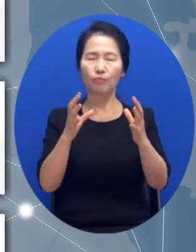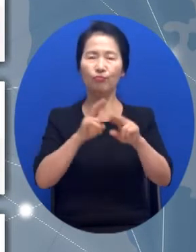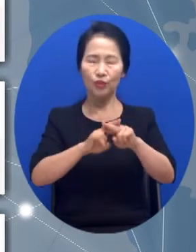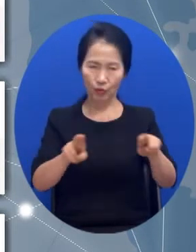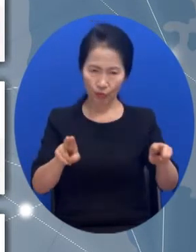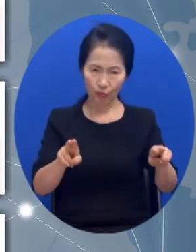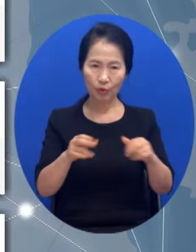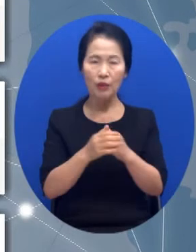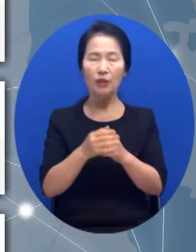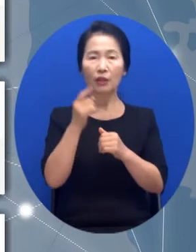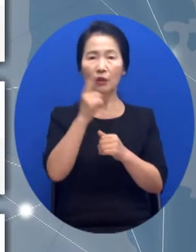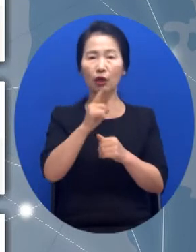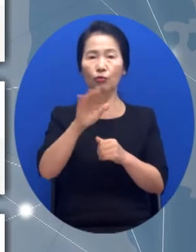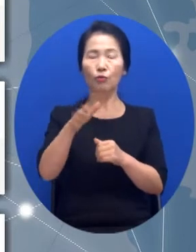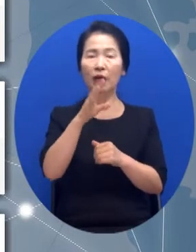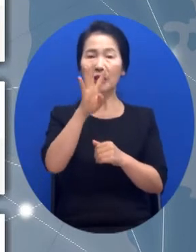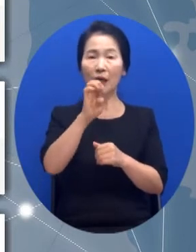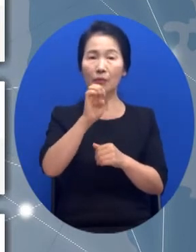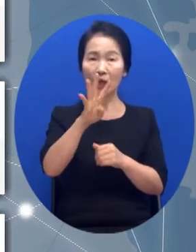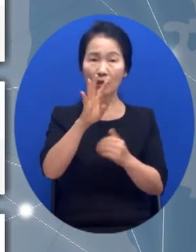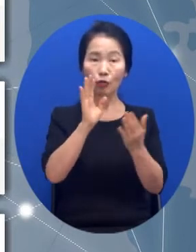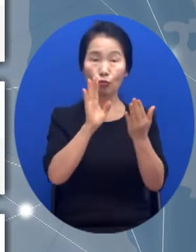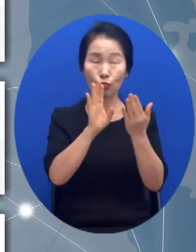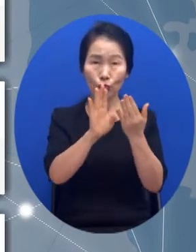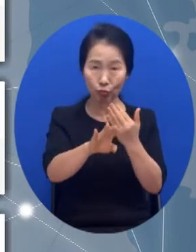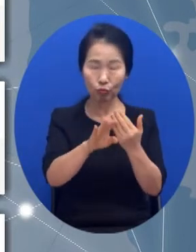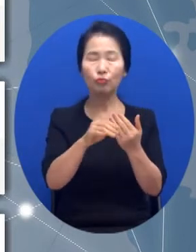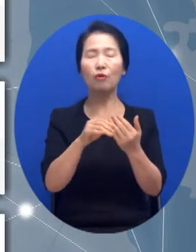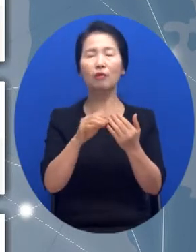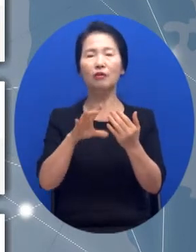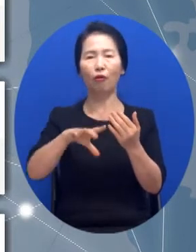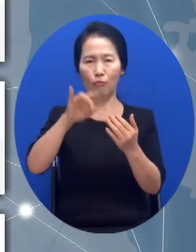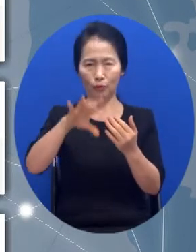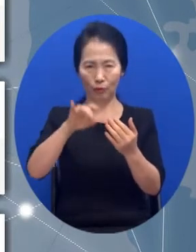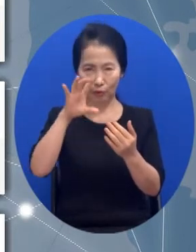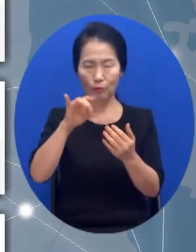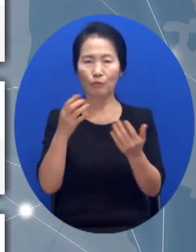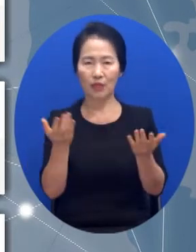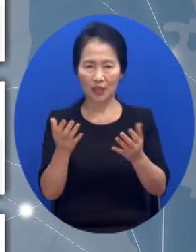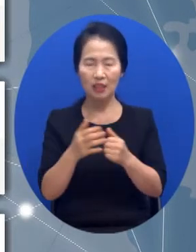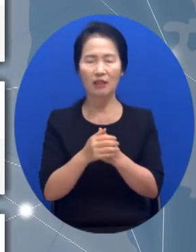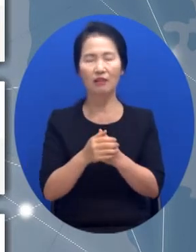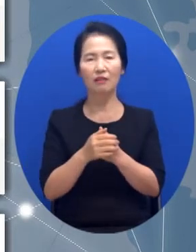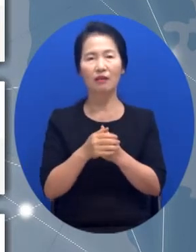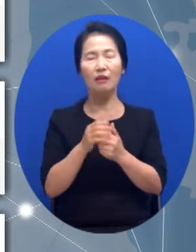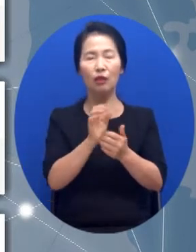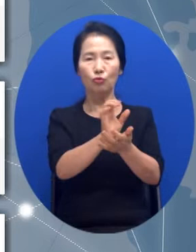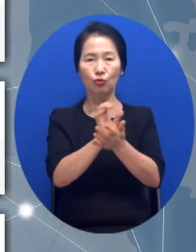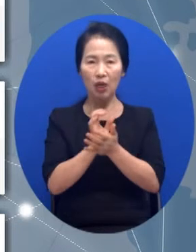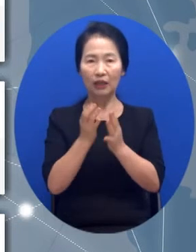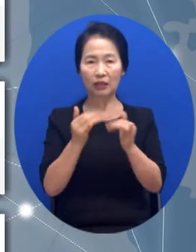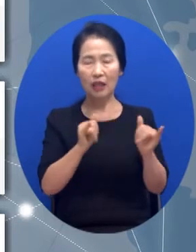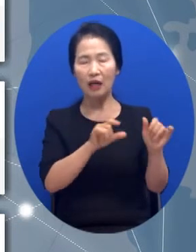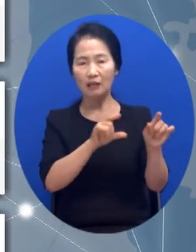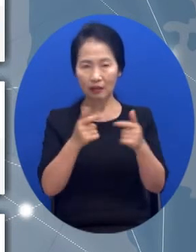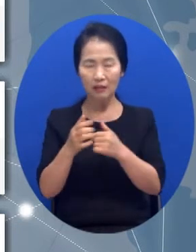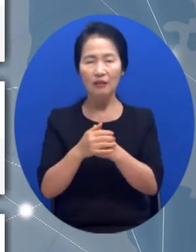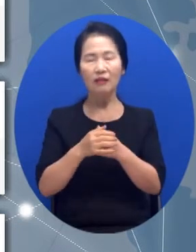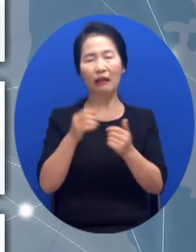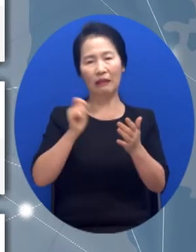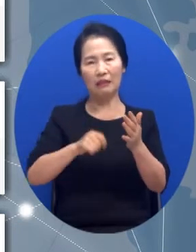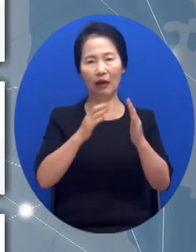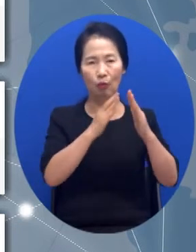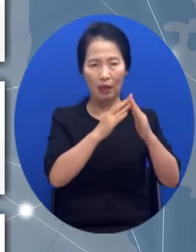건 1944년 이래 처음인데요. 노벨재단은 수상자들은 자국 스웨덴 대사관이나